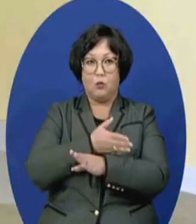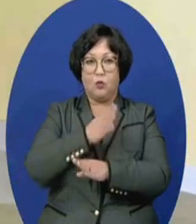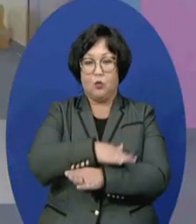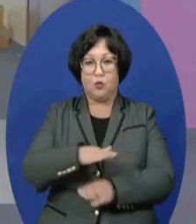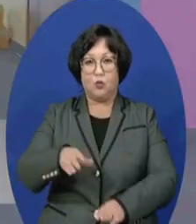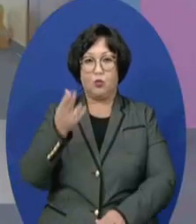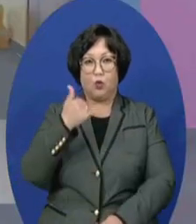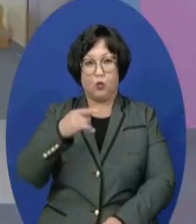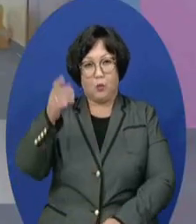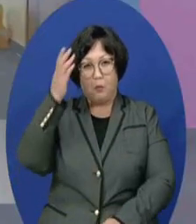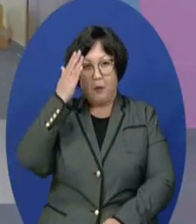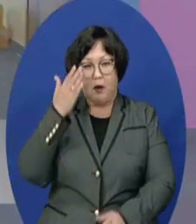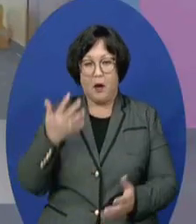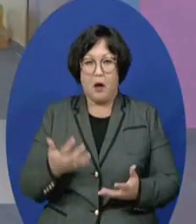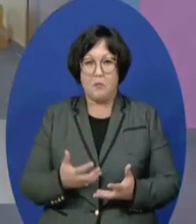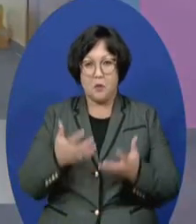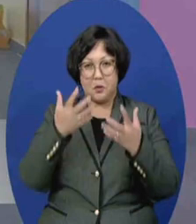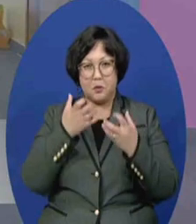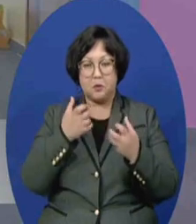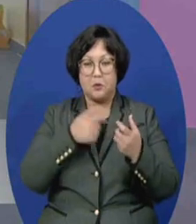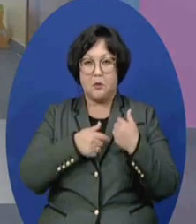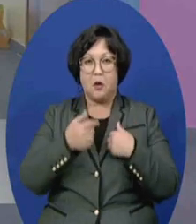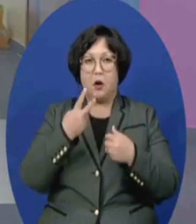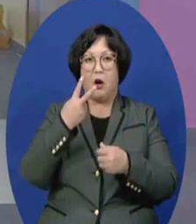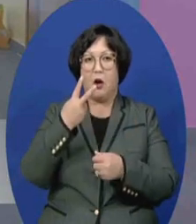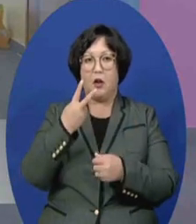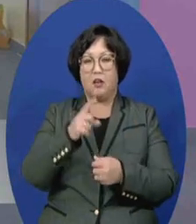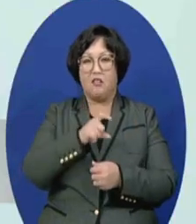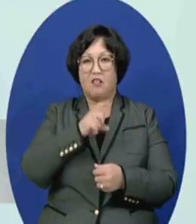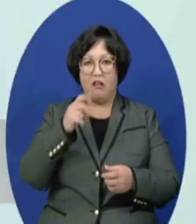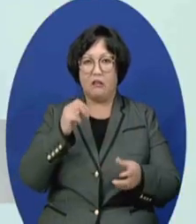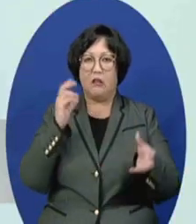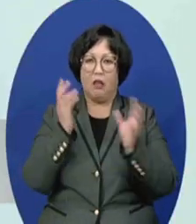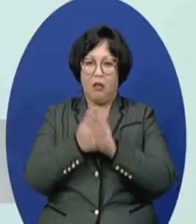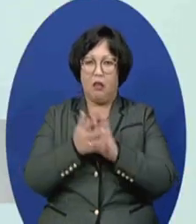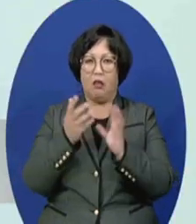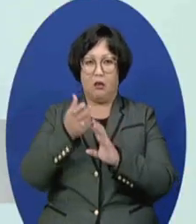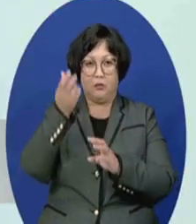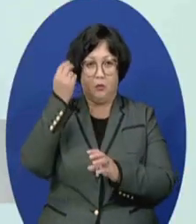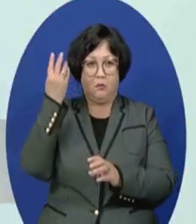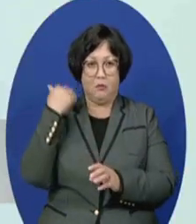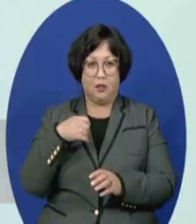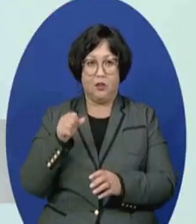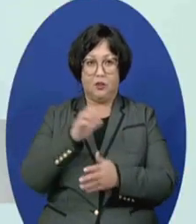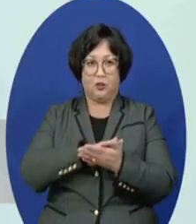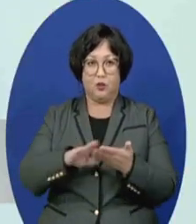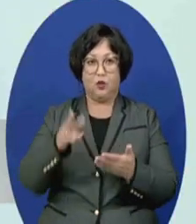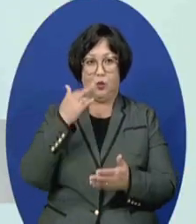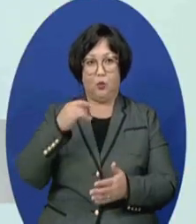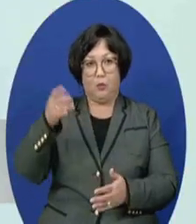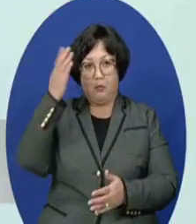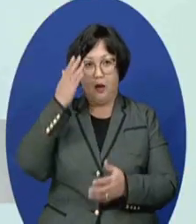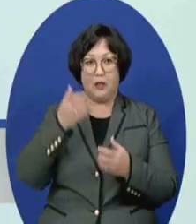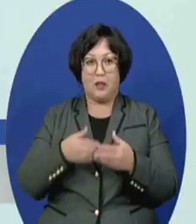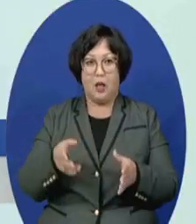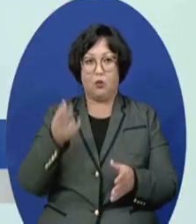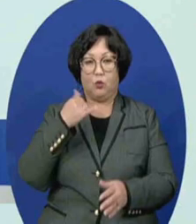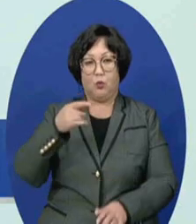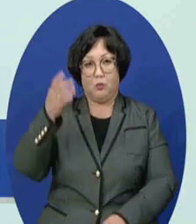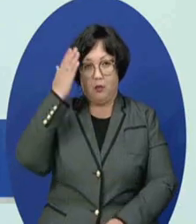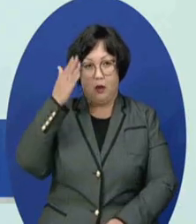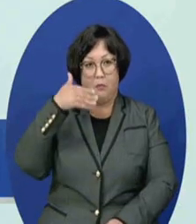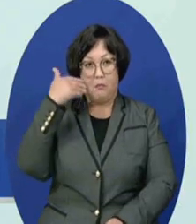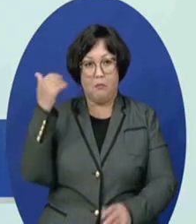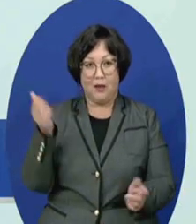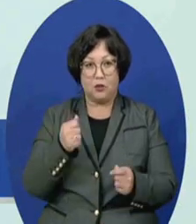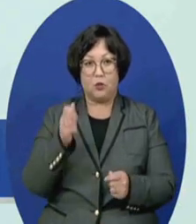хүүхдүүд дотор байрандаа цотруухан хоёр ээлжээр хичээлдэг ажээ. Хичээлийн шинэ байртай болсноор бид бүхэн дотор байраа